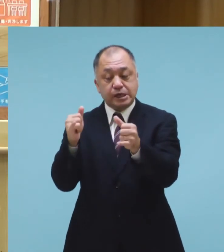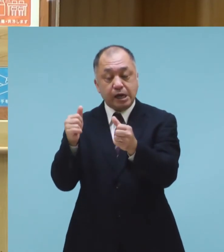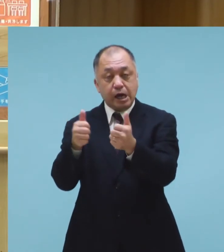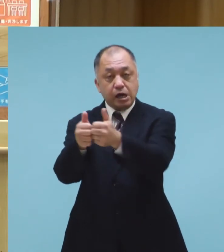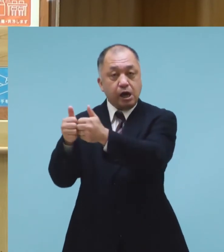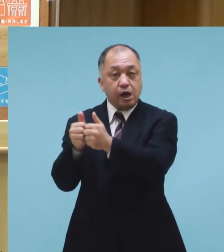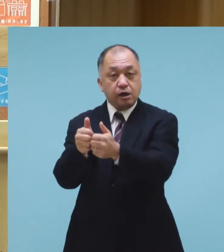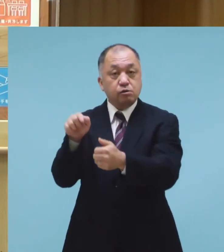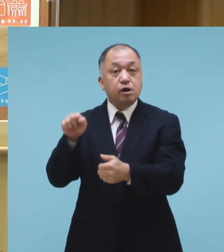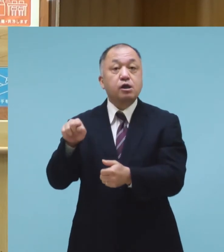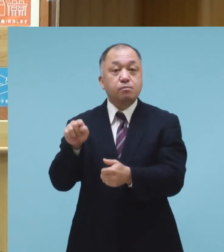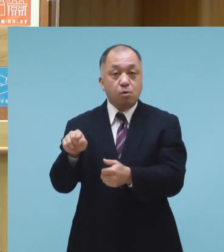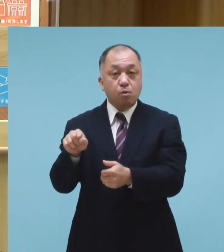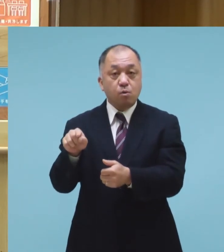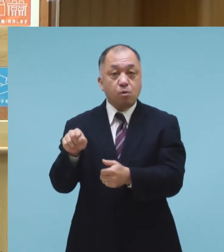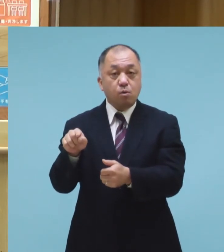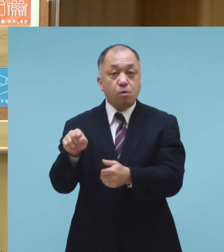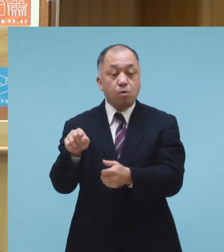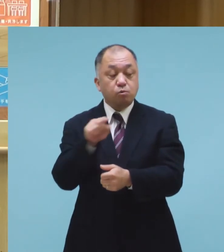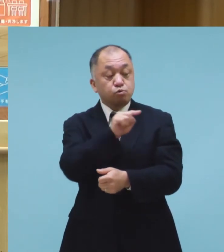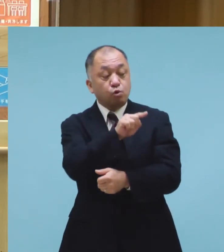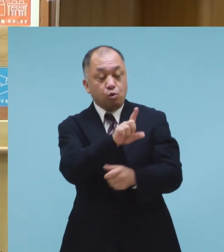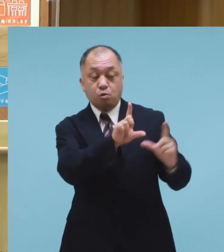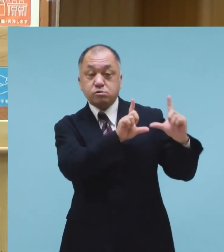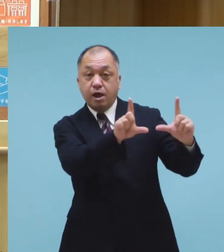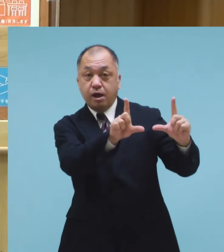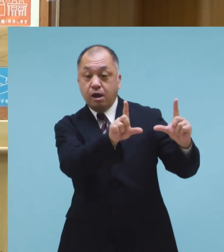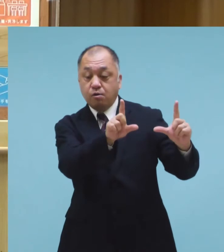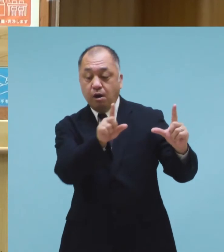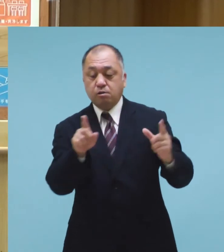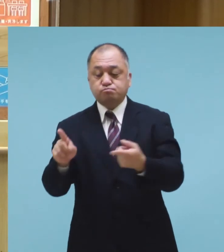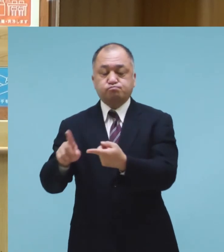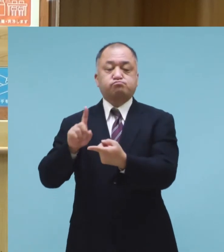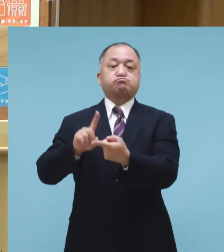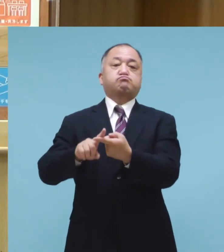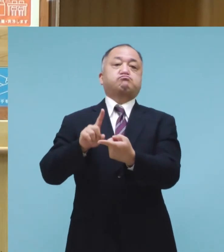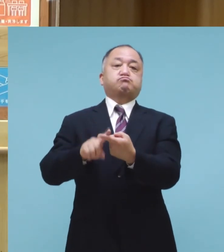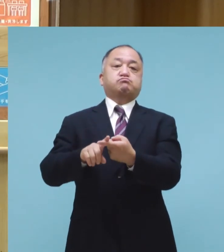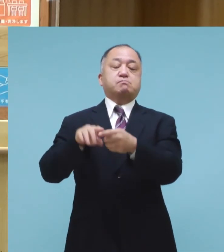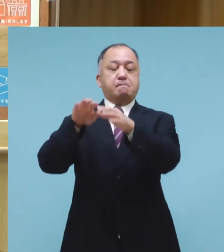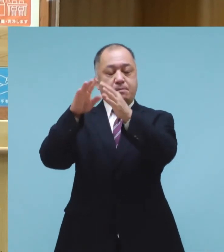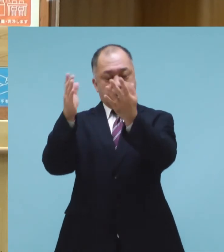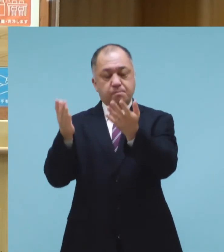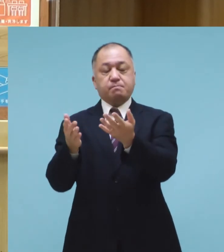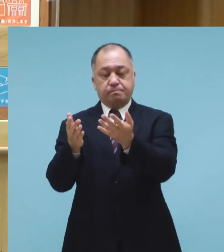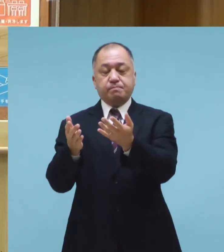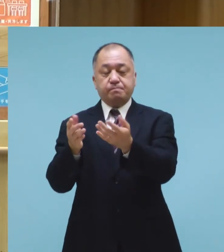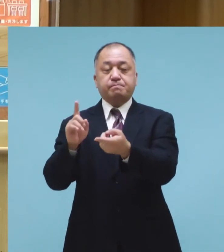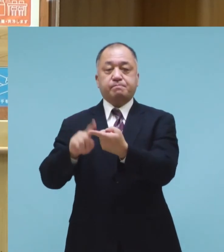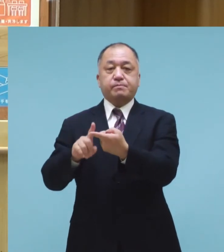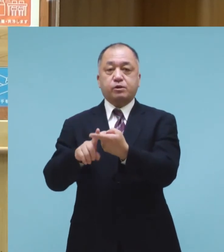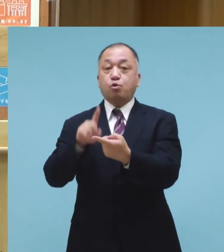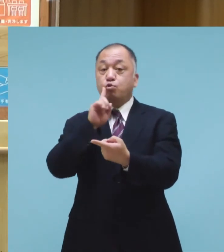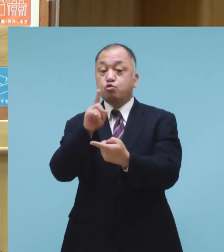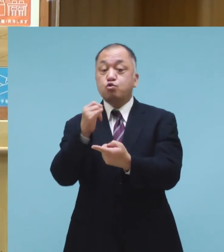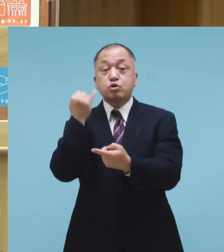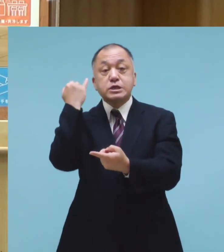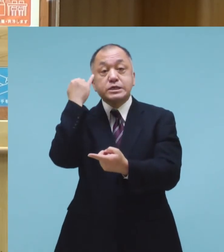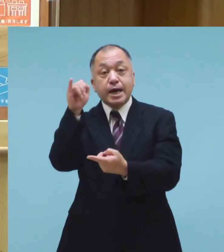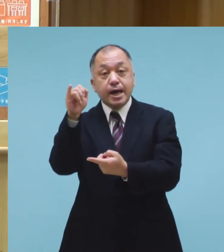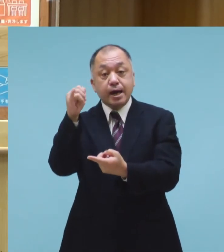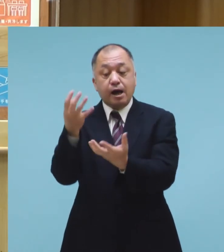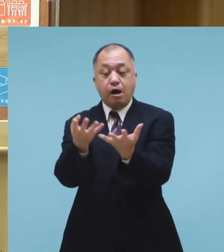こう宣言の妥当性については、まあ、概ね適切だったというふうなご意見が大勢を占めてい